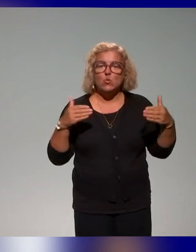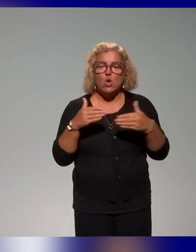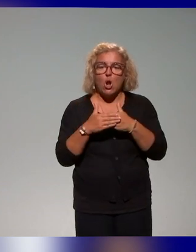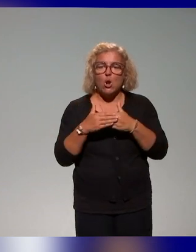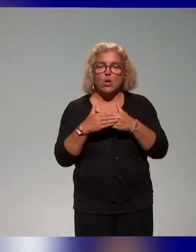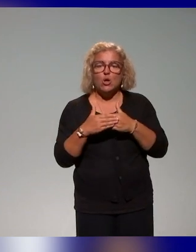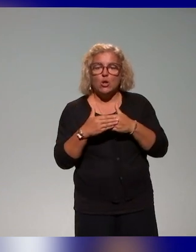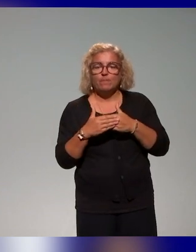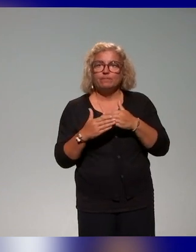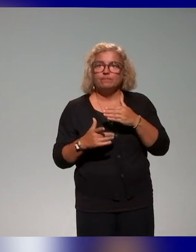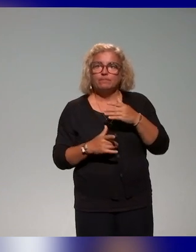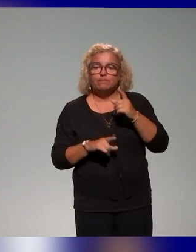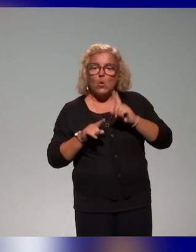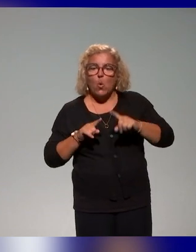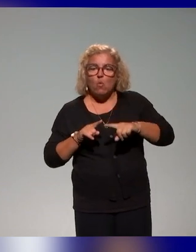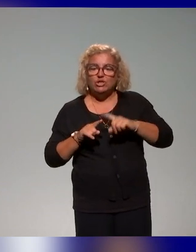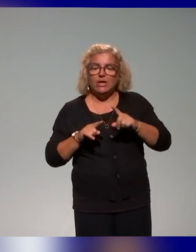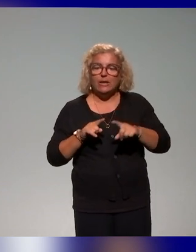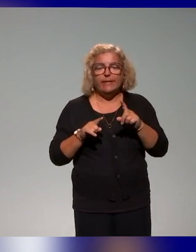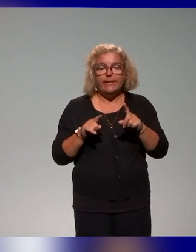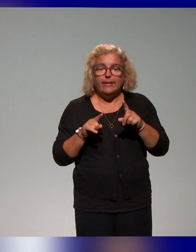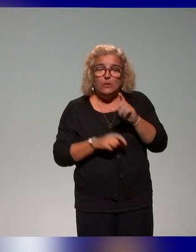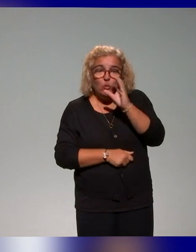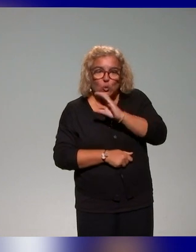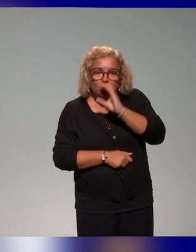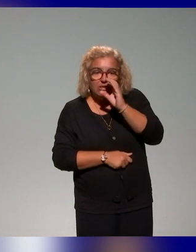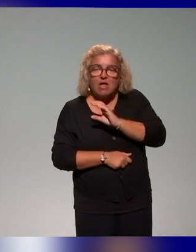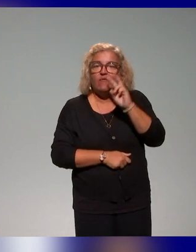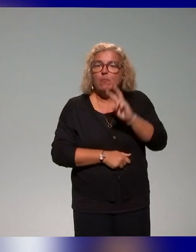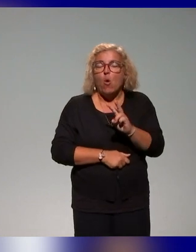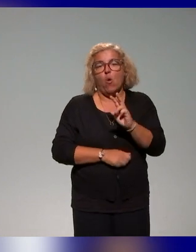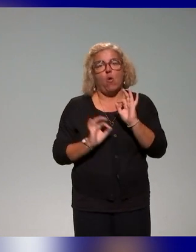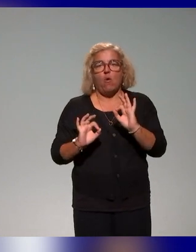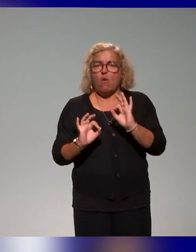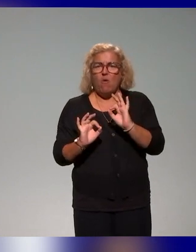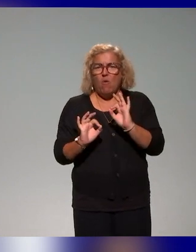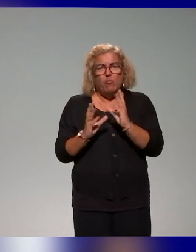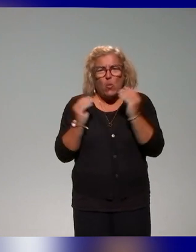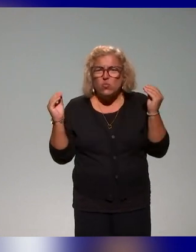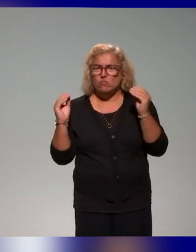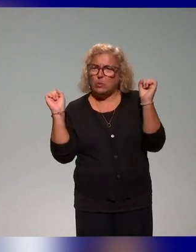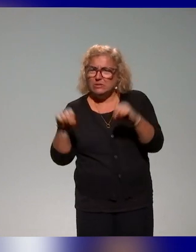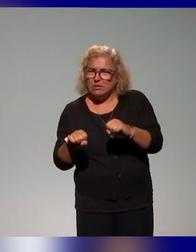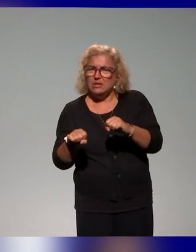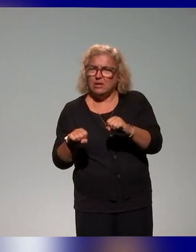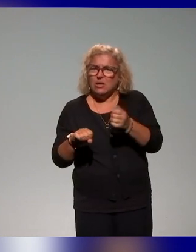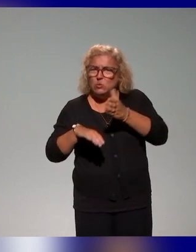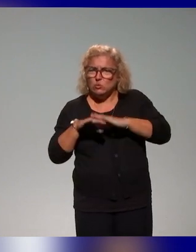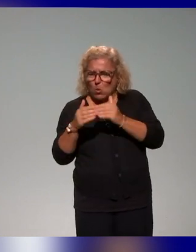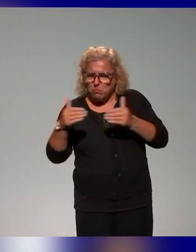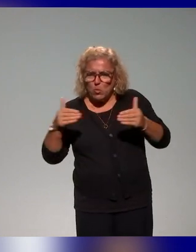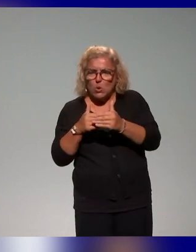C'est un objet de curiosité de tous les jours avec beaucoup, beaucoup, beaucoup de choses à faire avec.